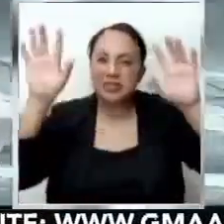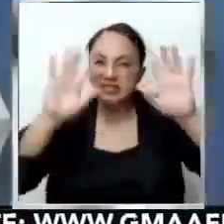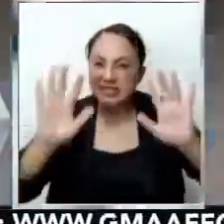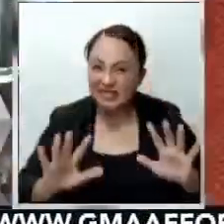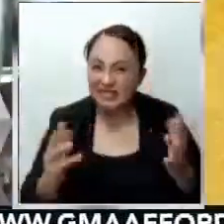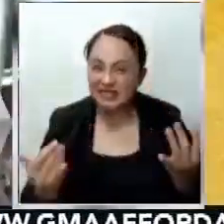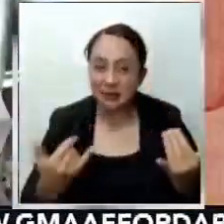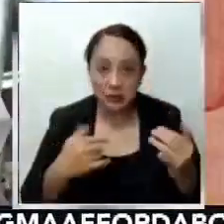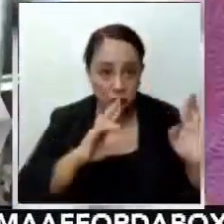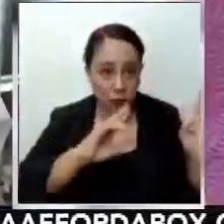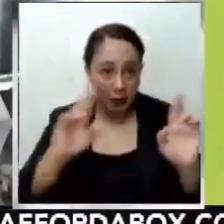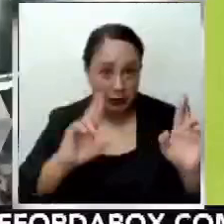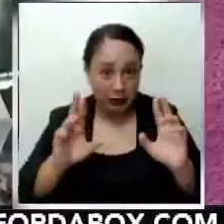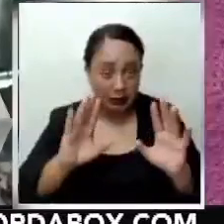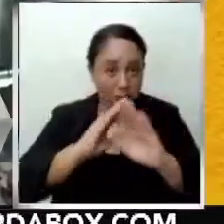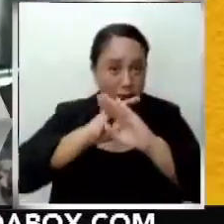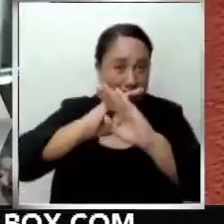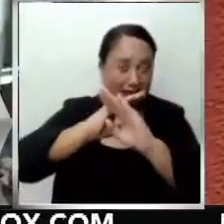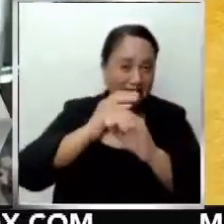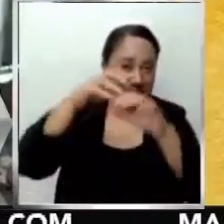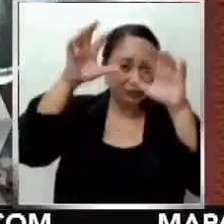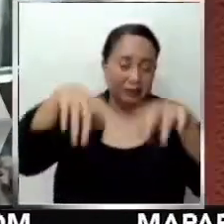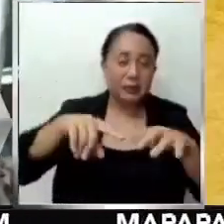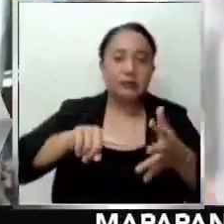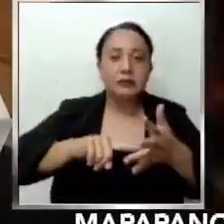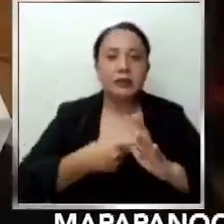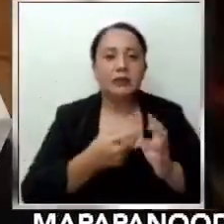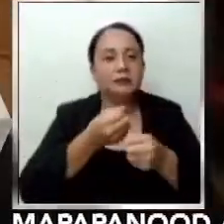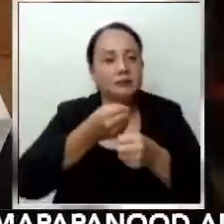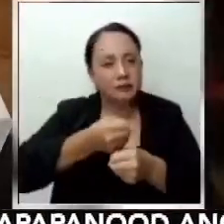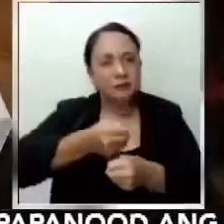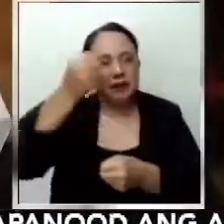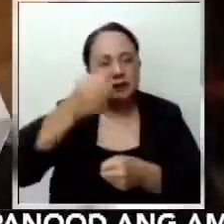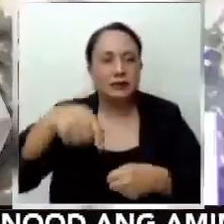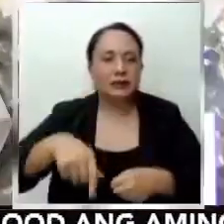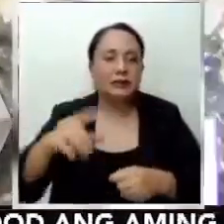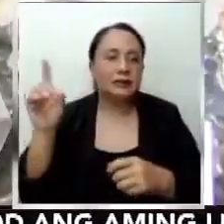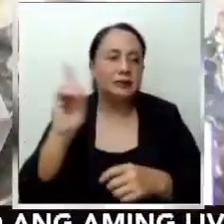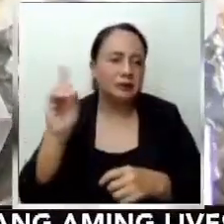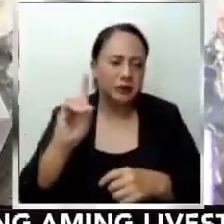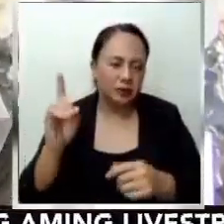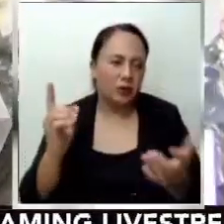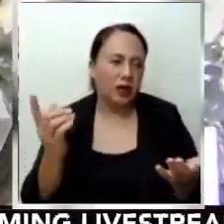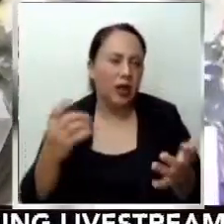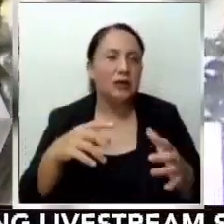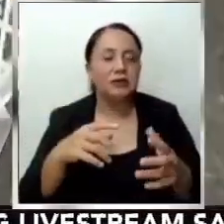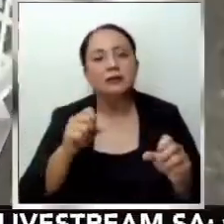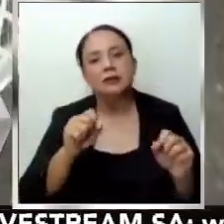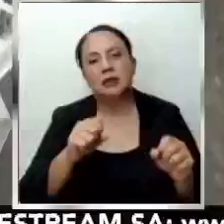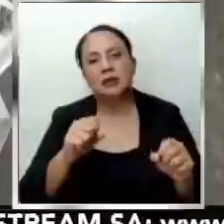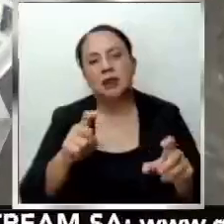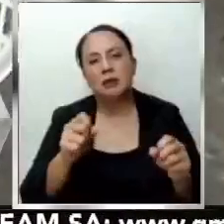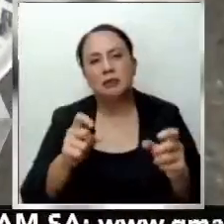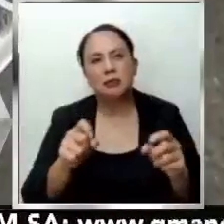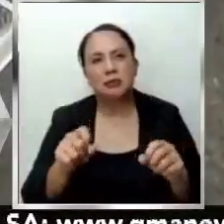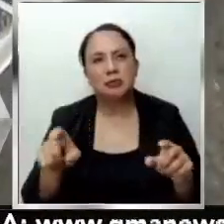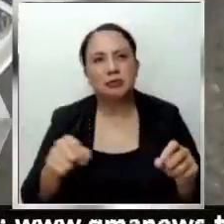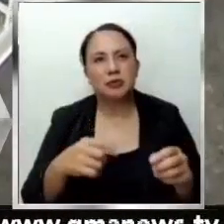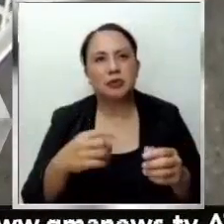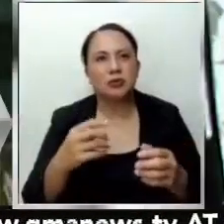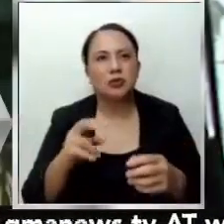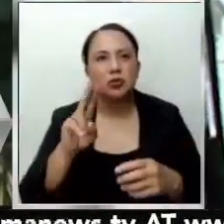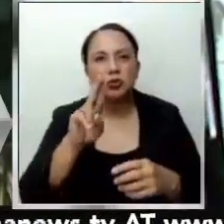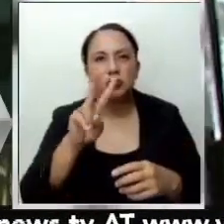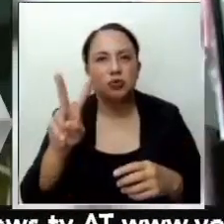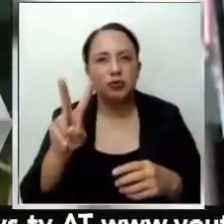ulan? Umpisahan natin sa payong. Dito sa Divisoria, pinakamabenta raw ang tinatawag na UV folding